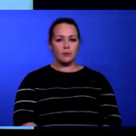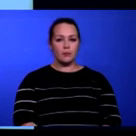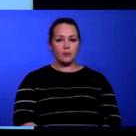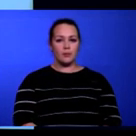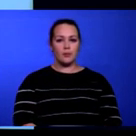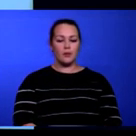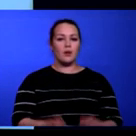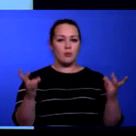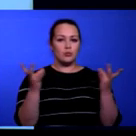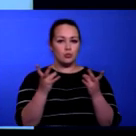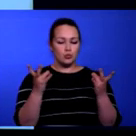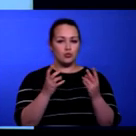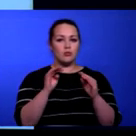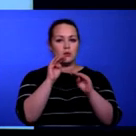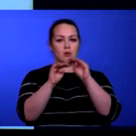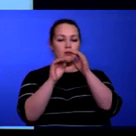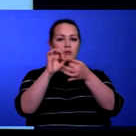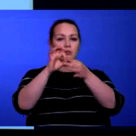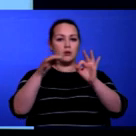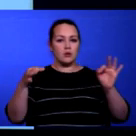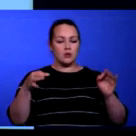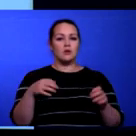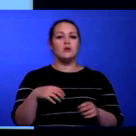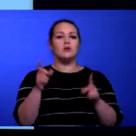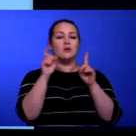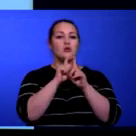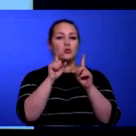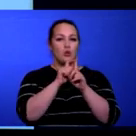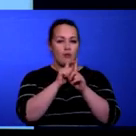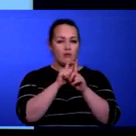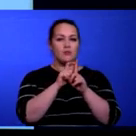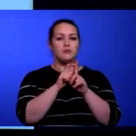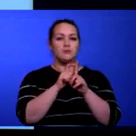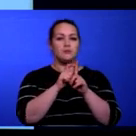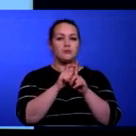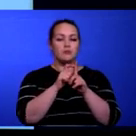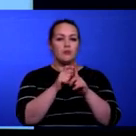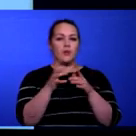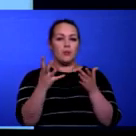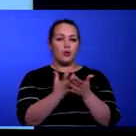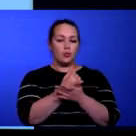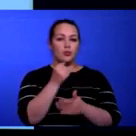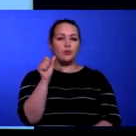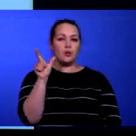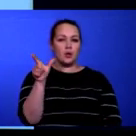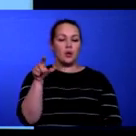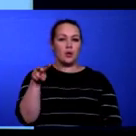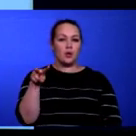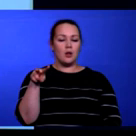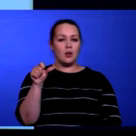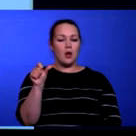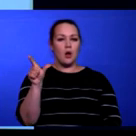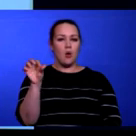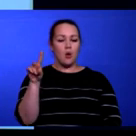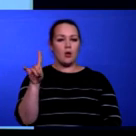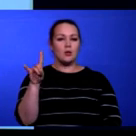нам нужно составить предложение из данных слов затем найти глаголы обозначить